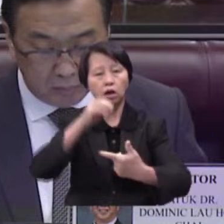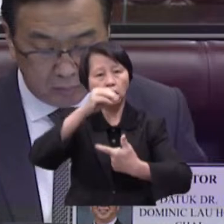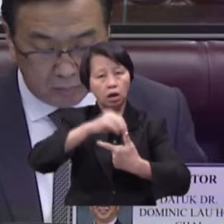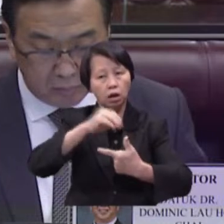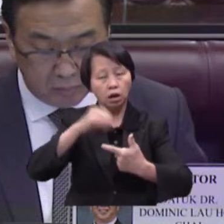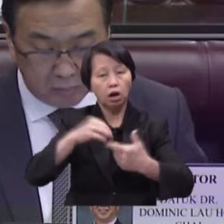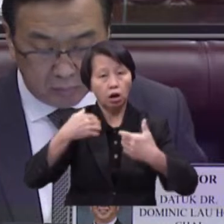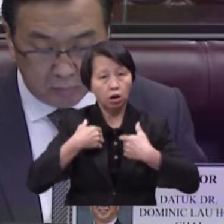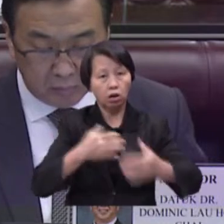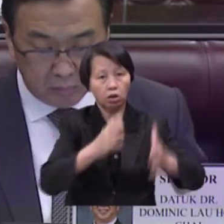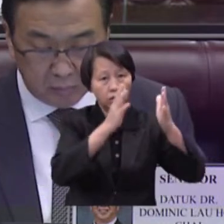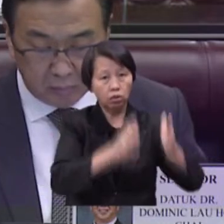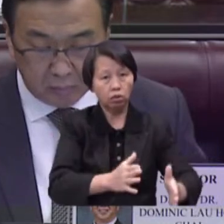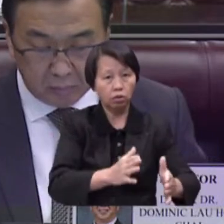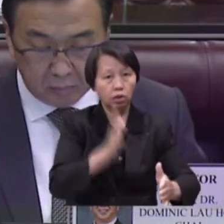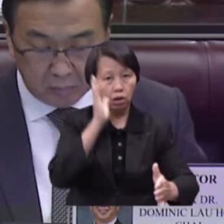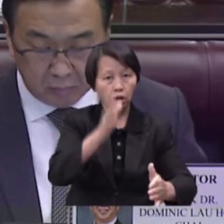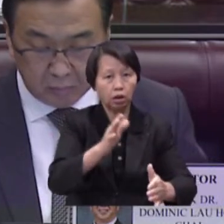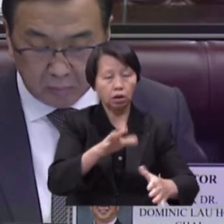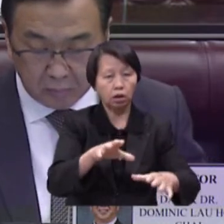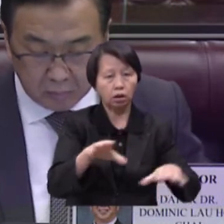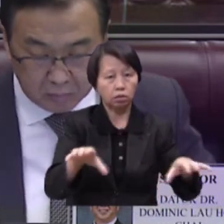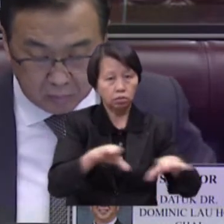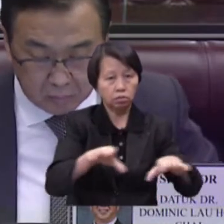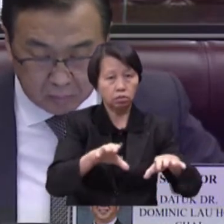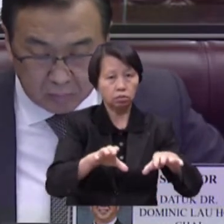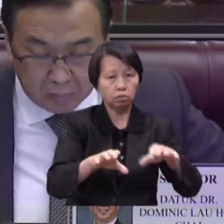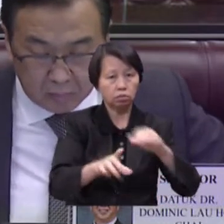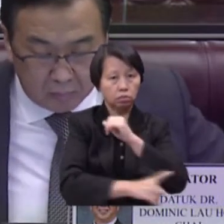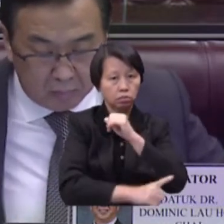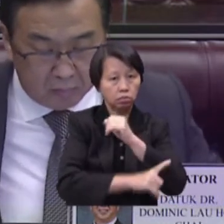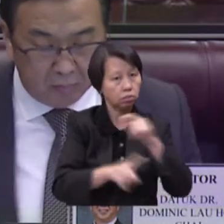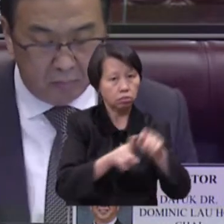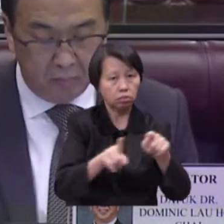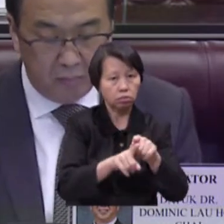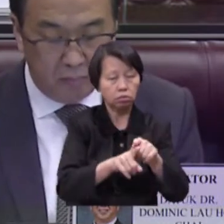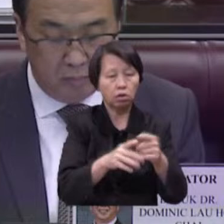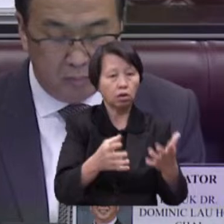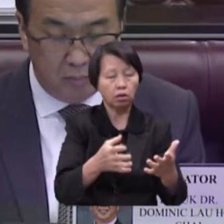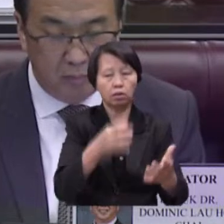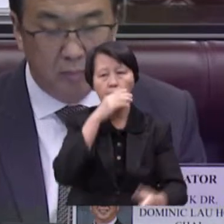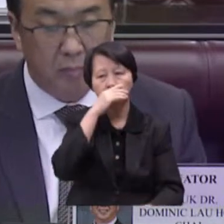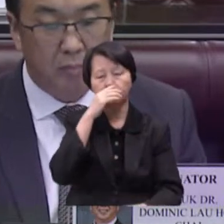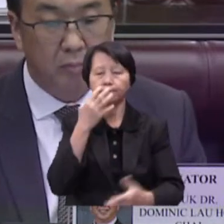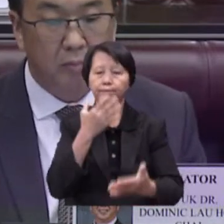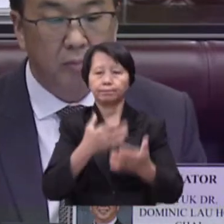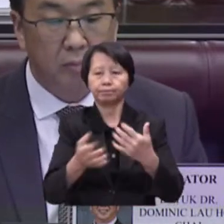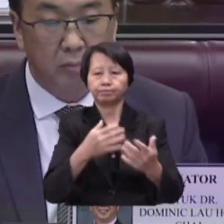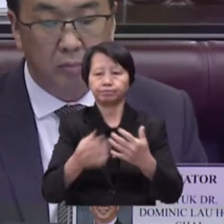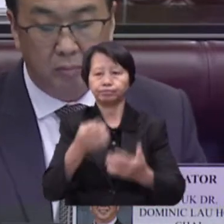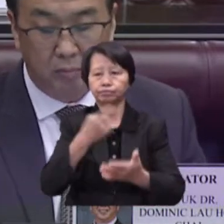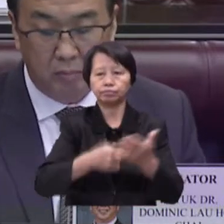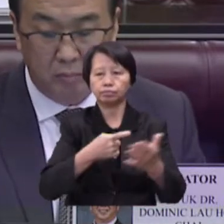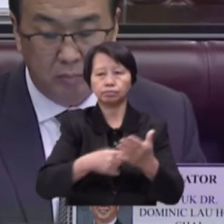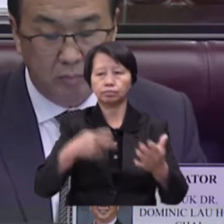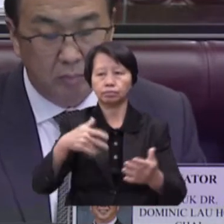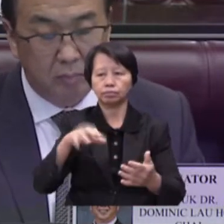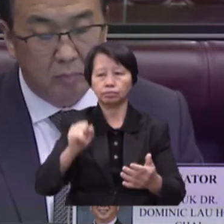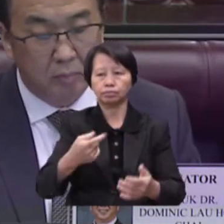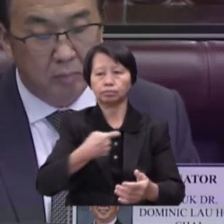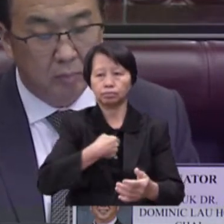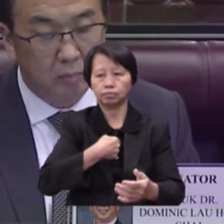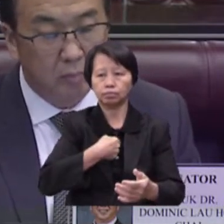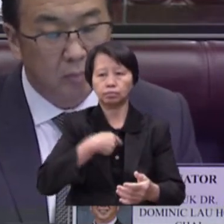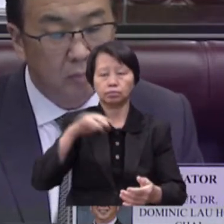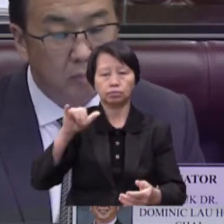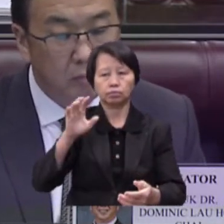kedua itu juga akan diambil tindakan jadi apapun sayantansi